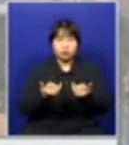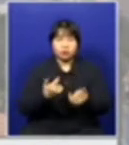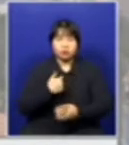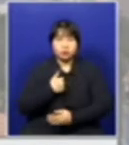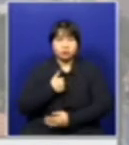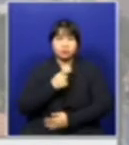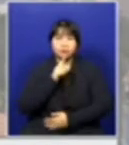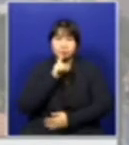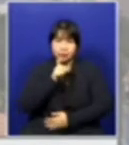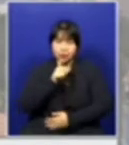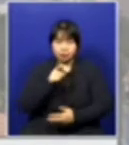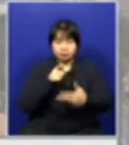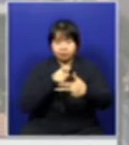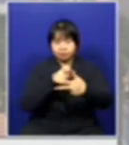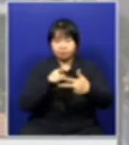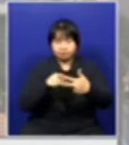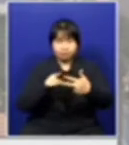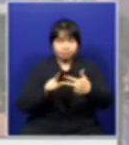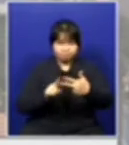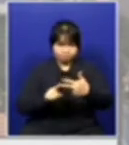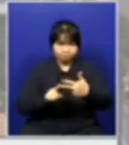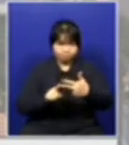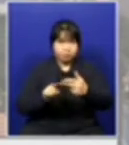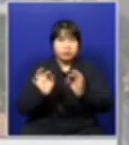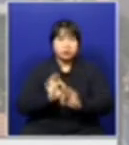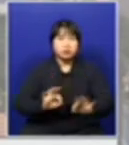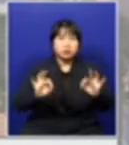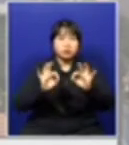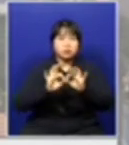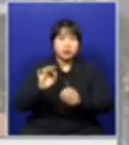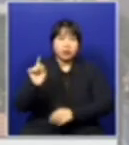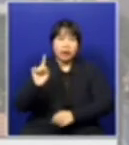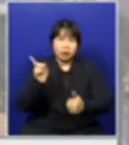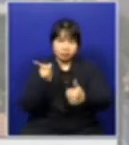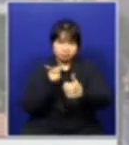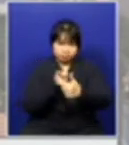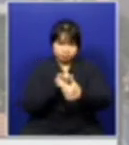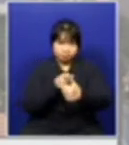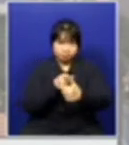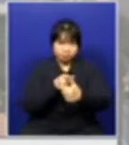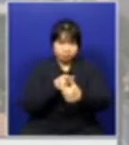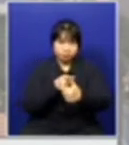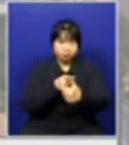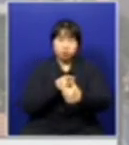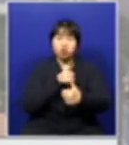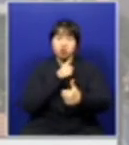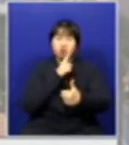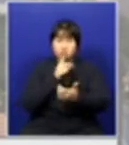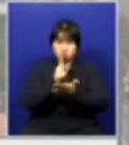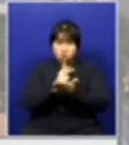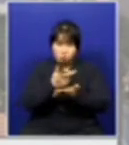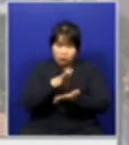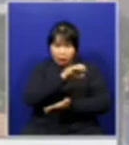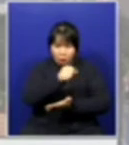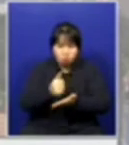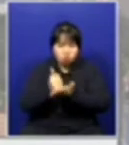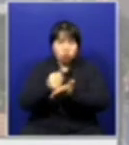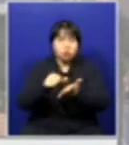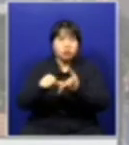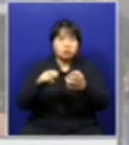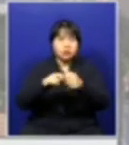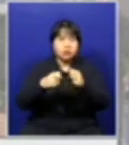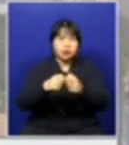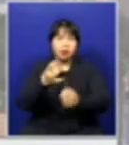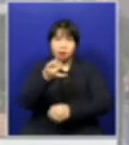ถามอยู่3ข้อที่สำคัญมากคือข้อที่1หนี้ก้อนนี้จะไปแก้ปัญหาอะไรนะคะคำถ